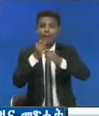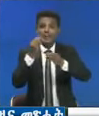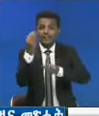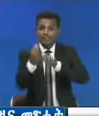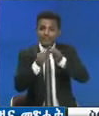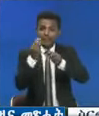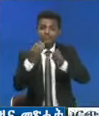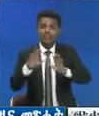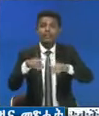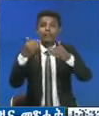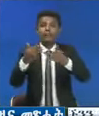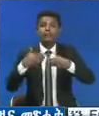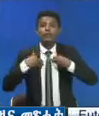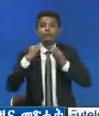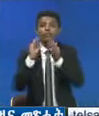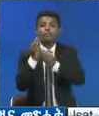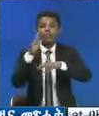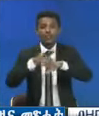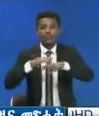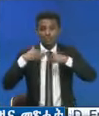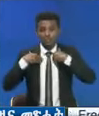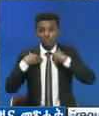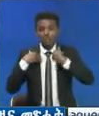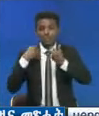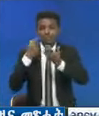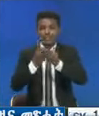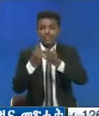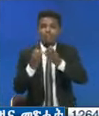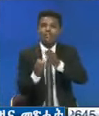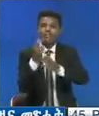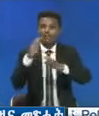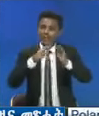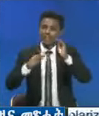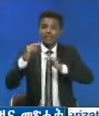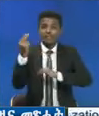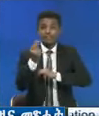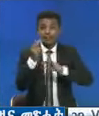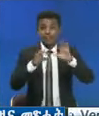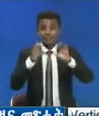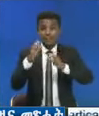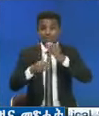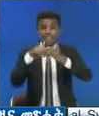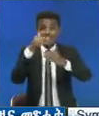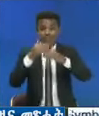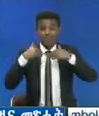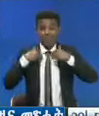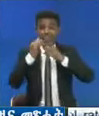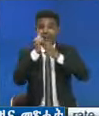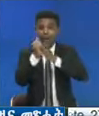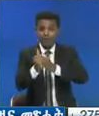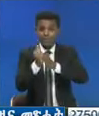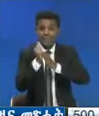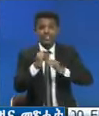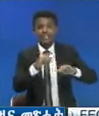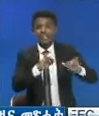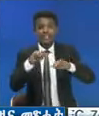ቡና አለ። እንግዲህ ይህንን ምርት የበለጠ ተጠቃሚ ለማድረግ በየደረጃው ያለ አመራር በተለይ እንደ ተቋም ግብርና